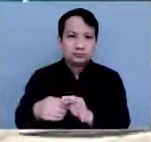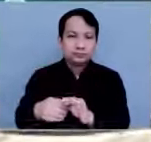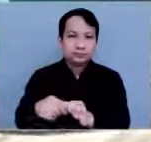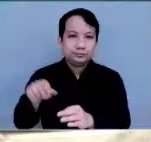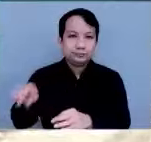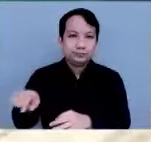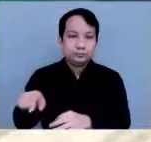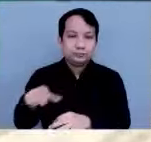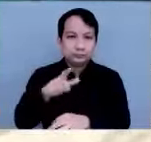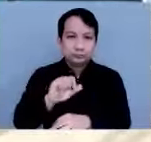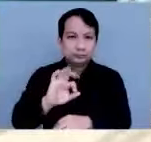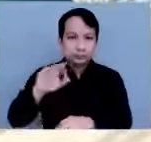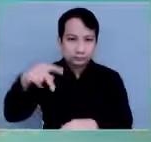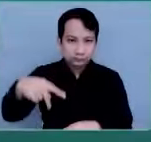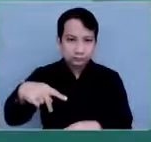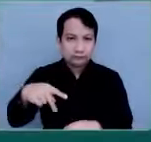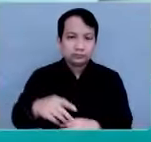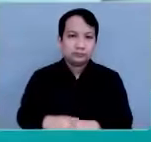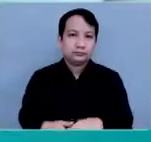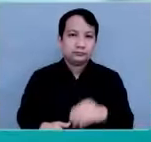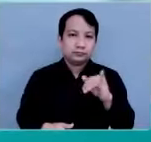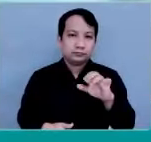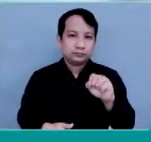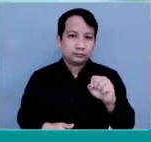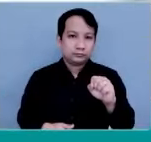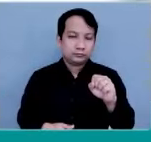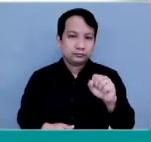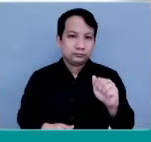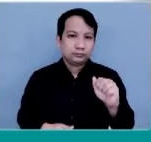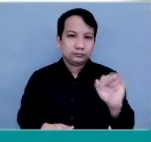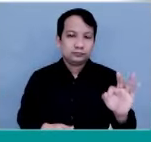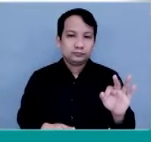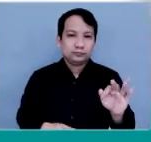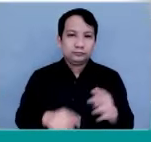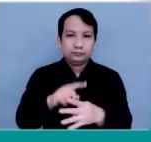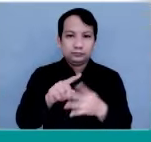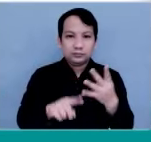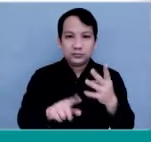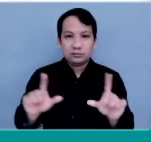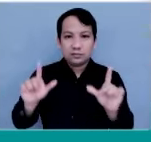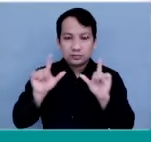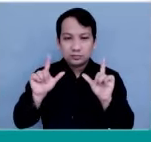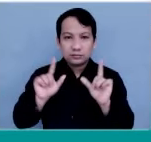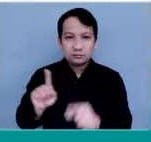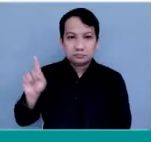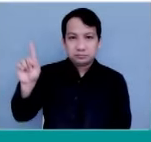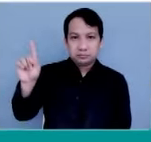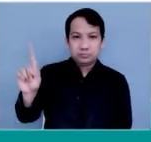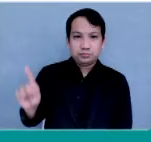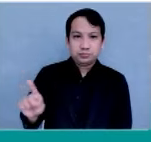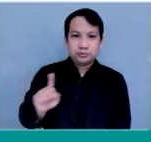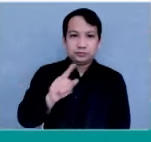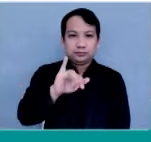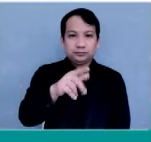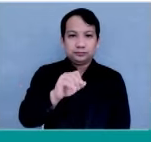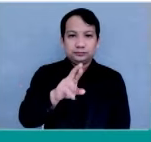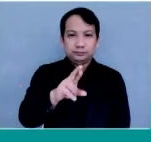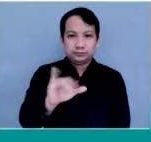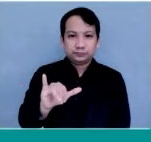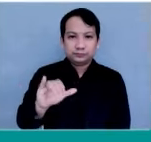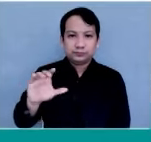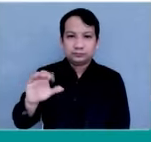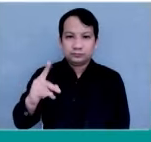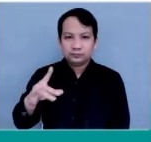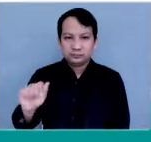armed forces of the Philippines o isaf kasama niyang Sumuko ang apat pang wanted na sina Jacqueline Roy Ingrid Canada cresente